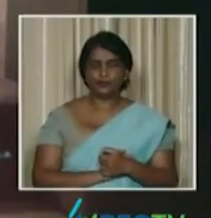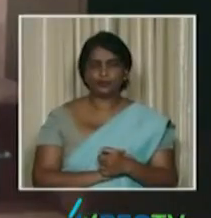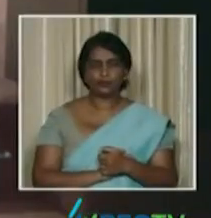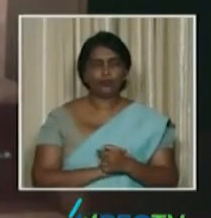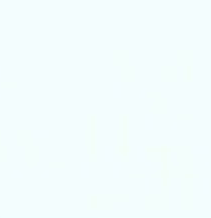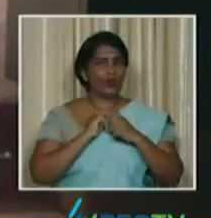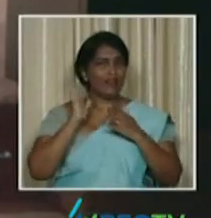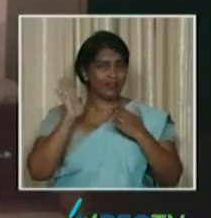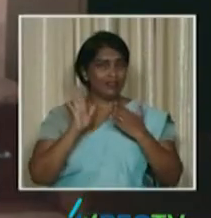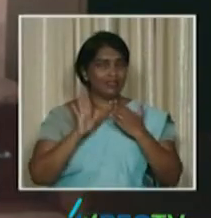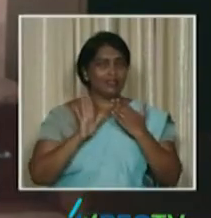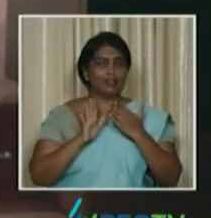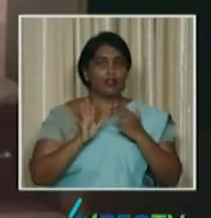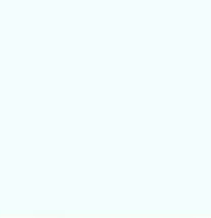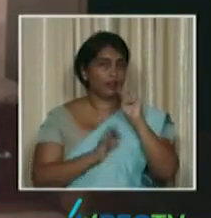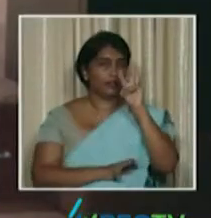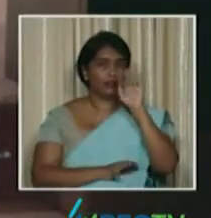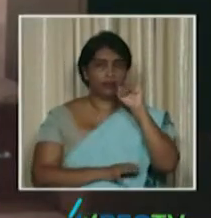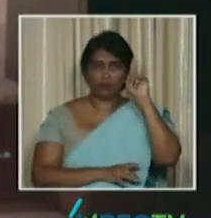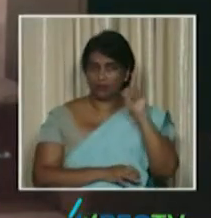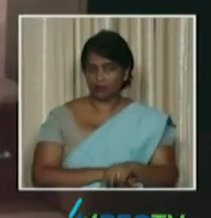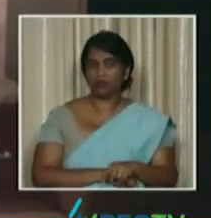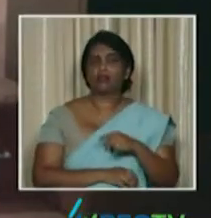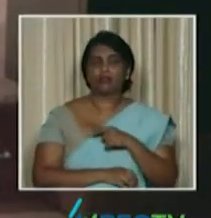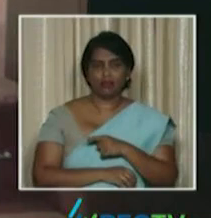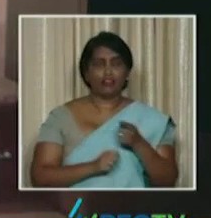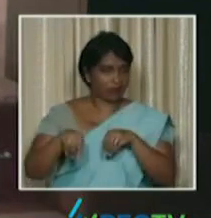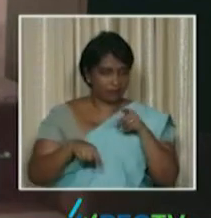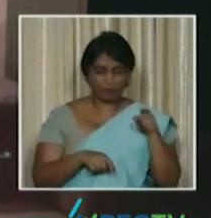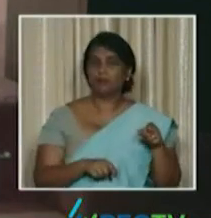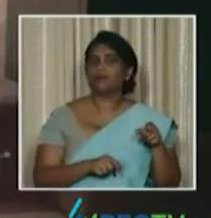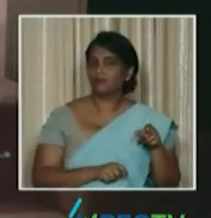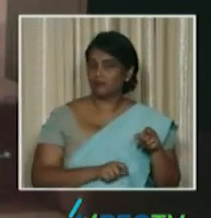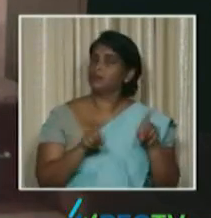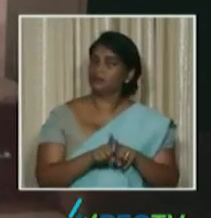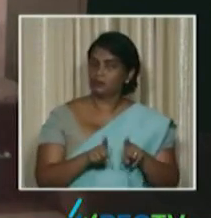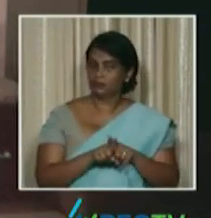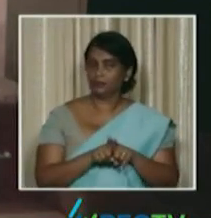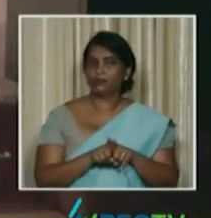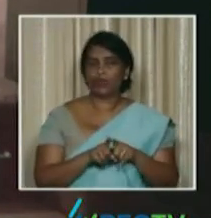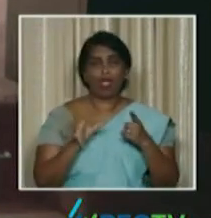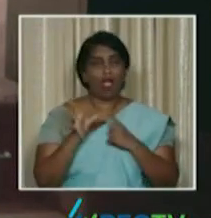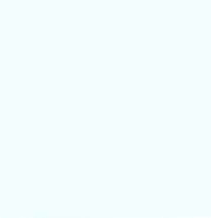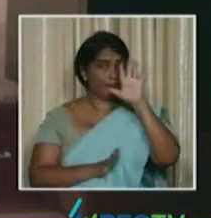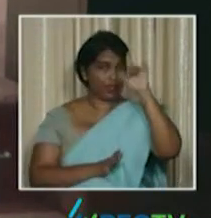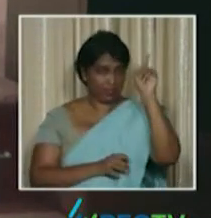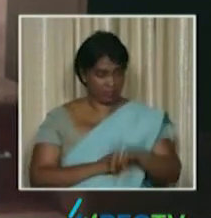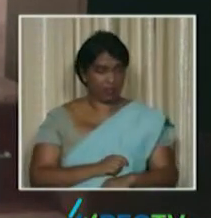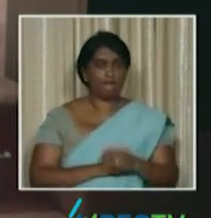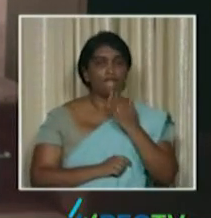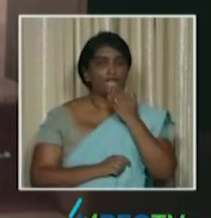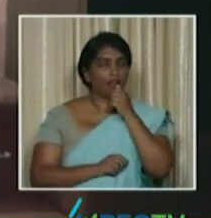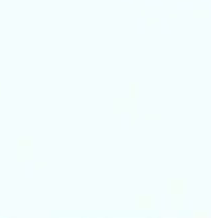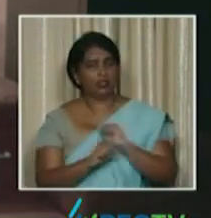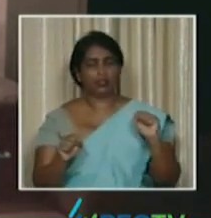උඩවලව ප්‍රදේශයේ පවුල් 36000ක් වලව නිම්නේ ගොවිතැන් කරපු ඒ වගේම අක්කර 65000ක් ජලය